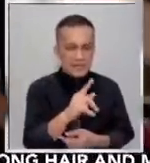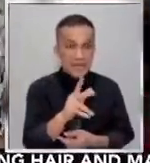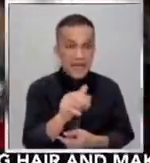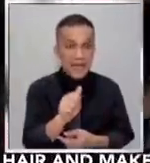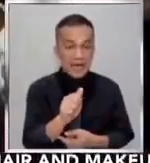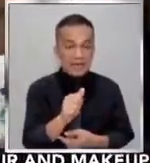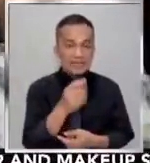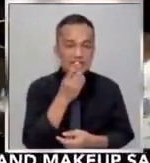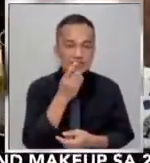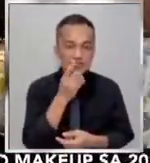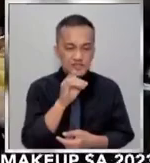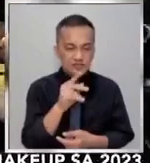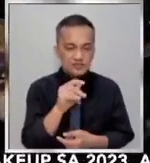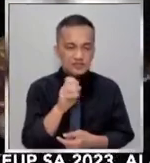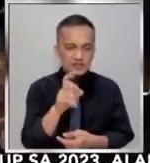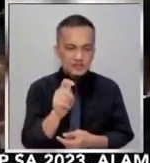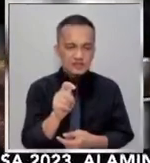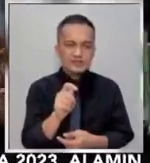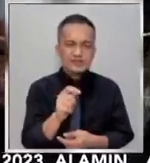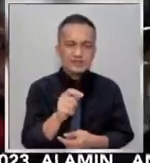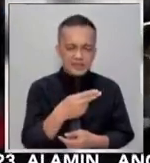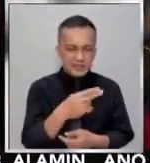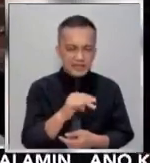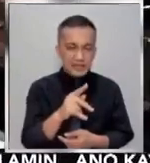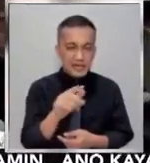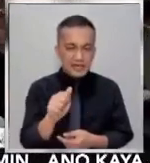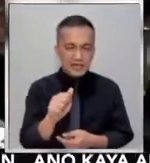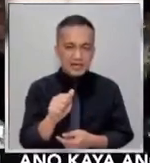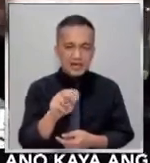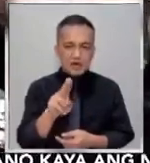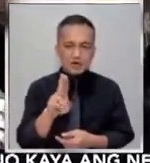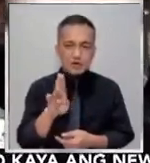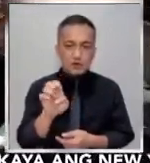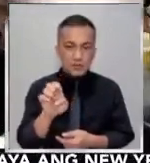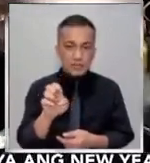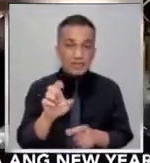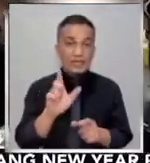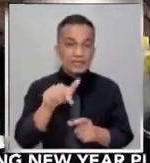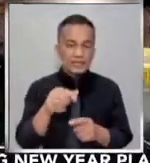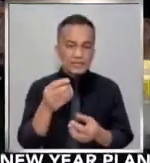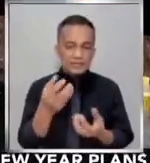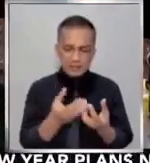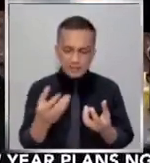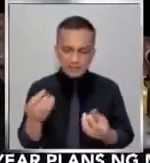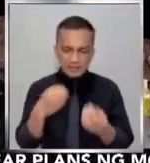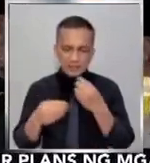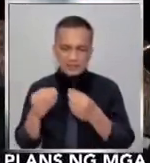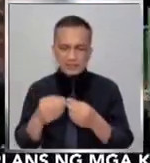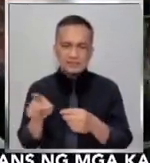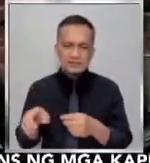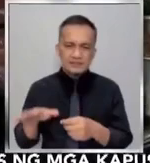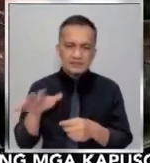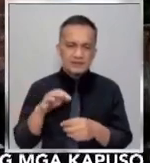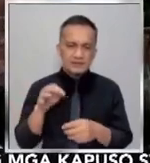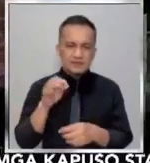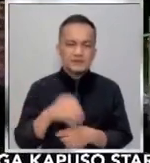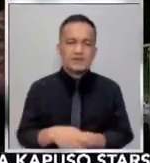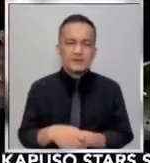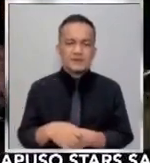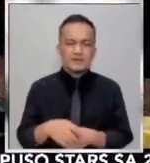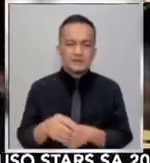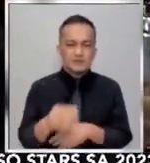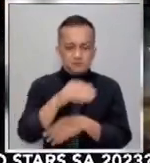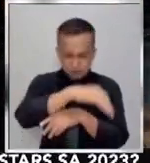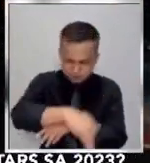pala. O ayan, yung kanyang halayang ube na pagsasaluhan po mamaya ni Nanay Rowena at mga kababayan natin. Dito tiyak po na pamorningan sila